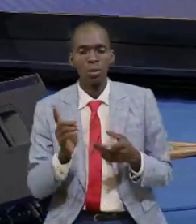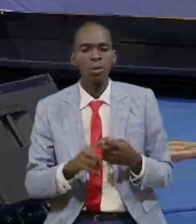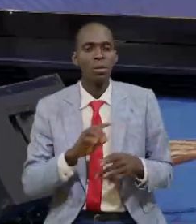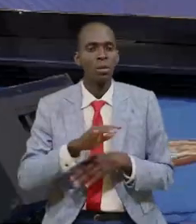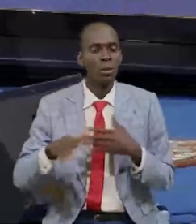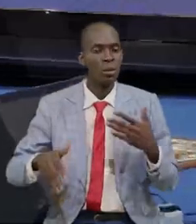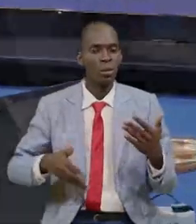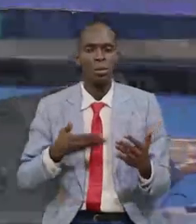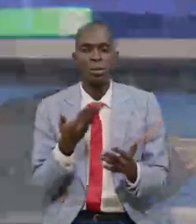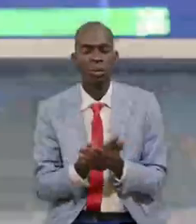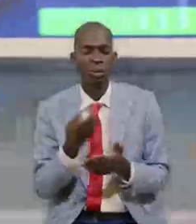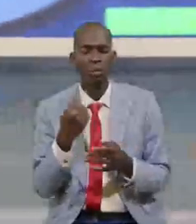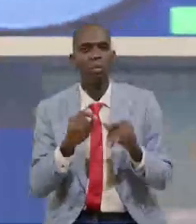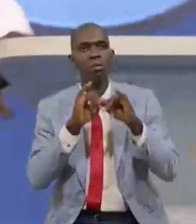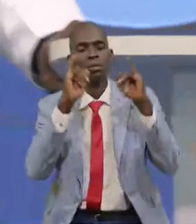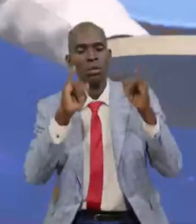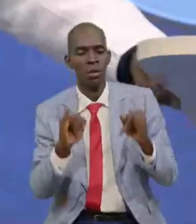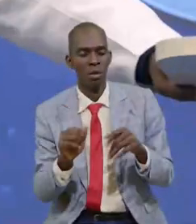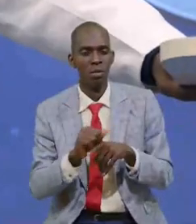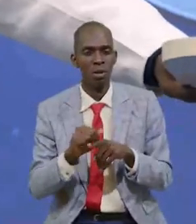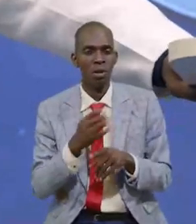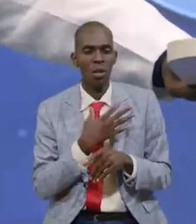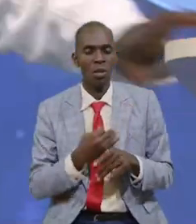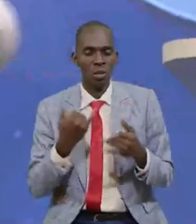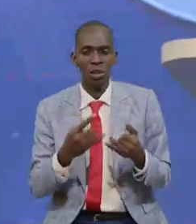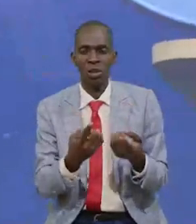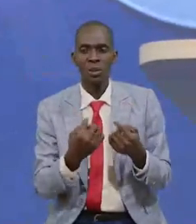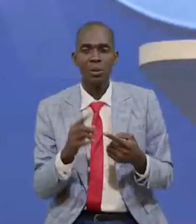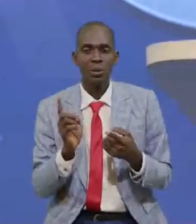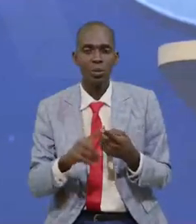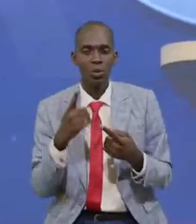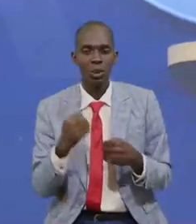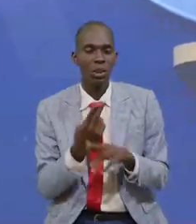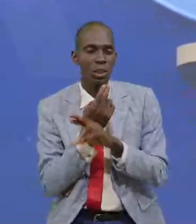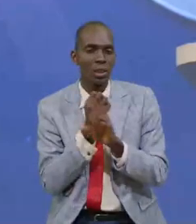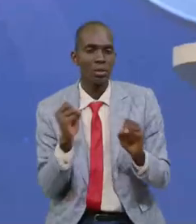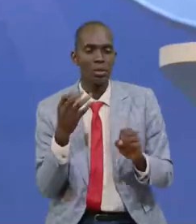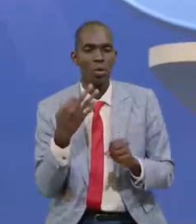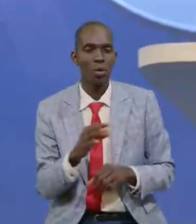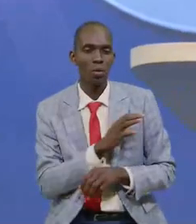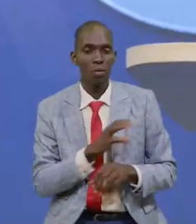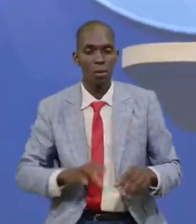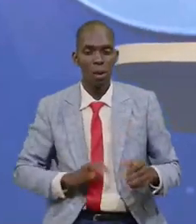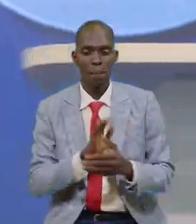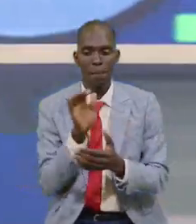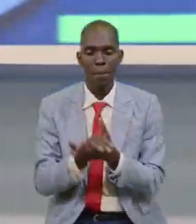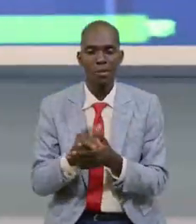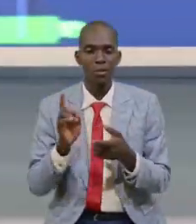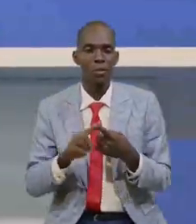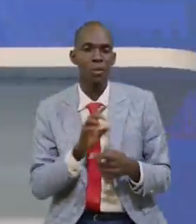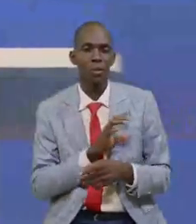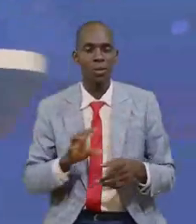à tous ces rituels et maintenant vous venez à la rédemption de Christ, marié à